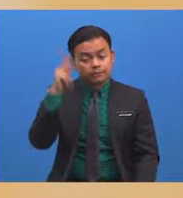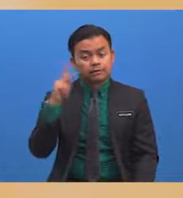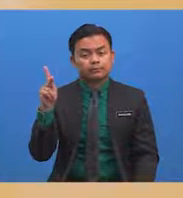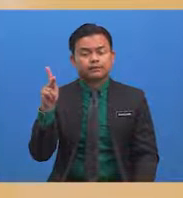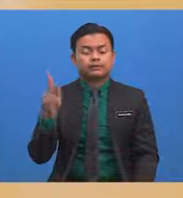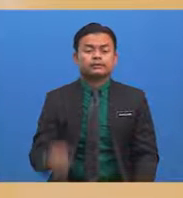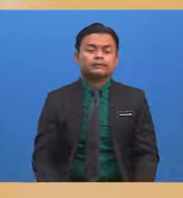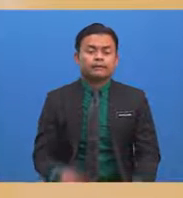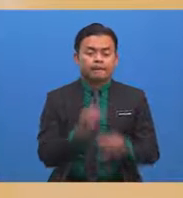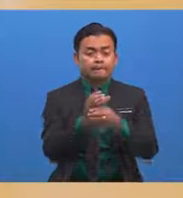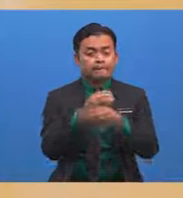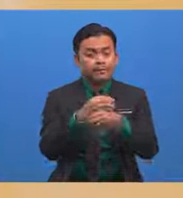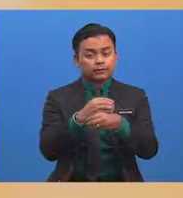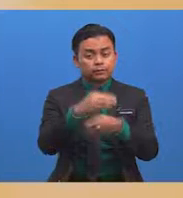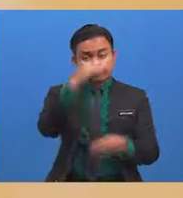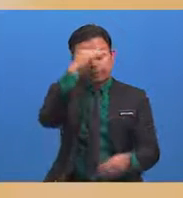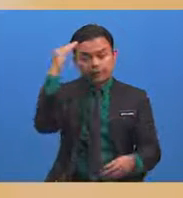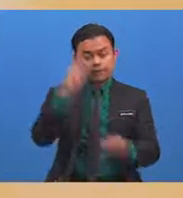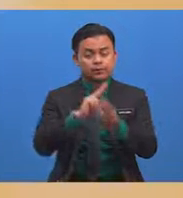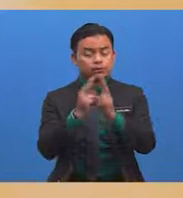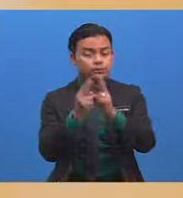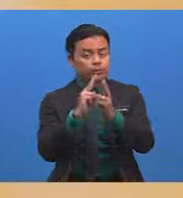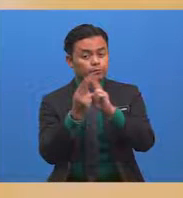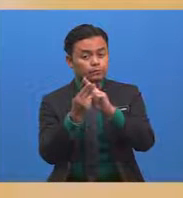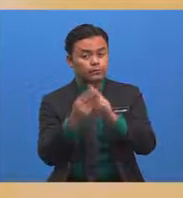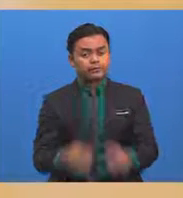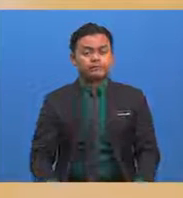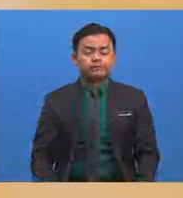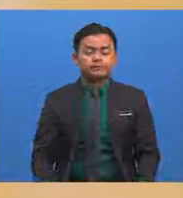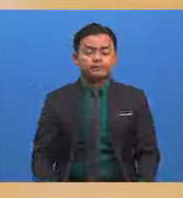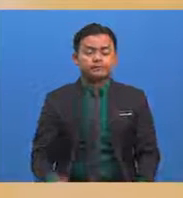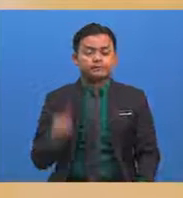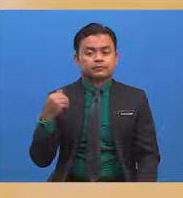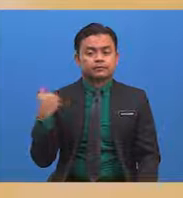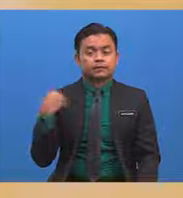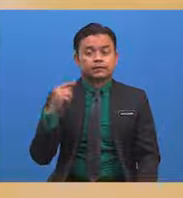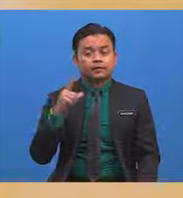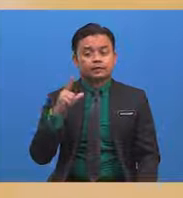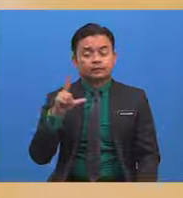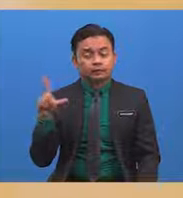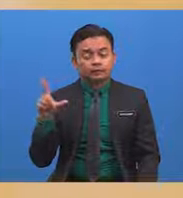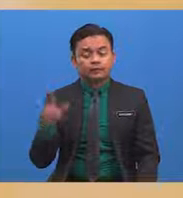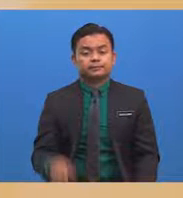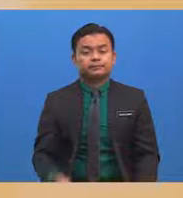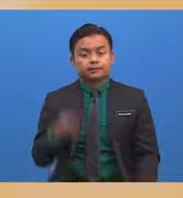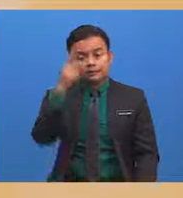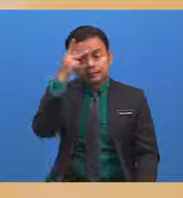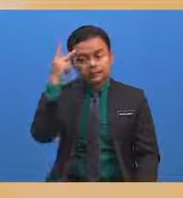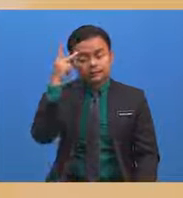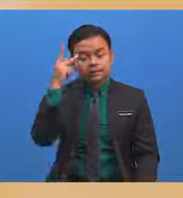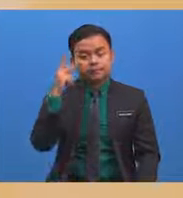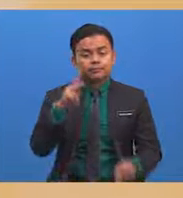bentuk bayang-bayang itu berubah-ubah adalah disebabkan kedudukan